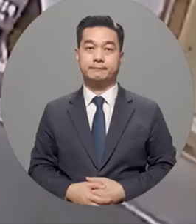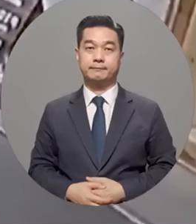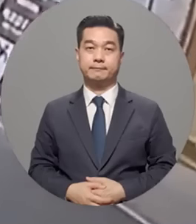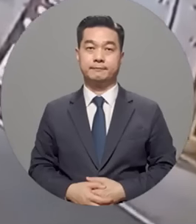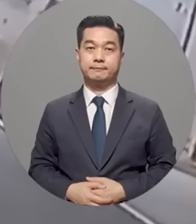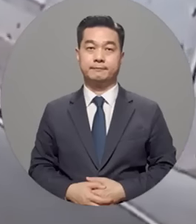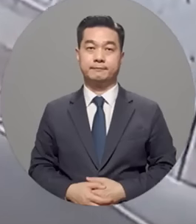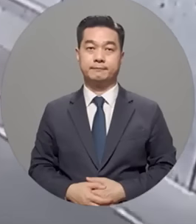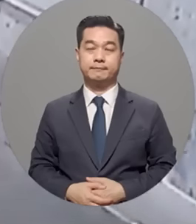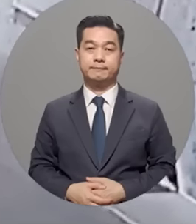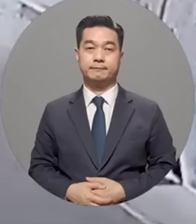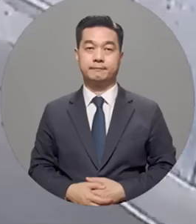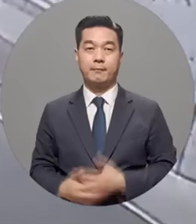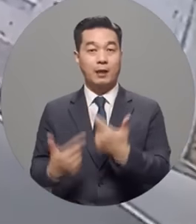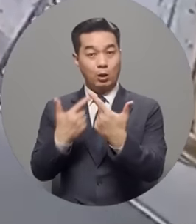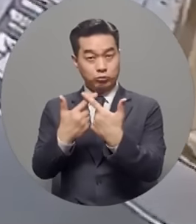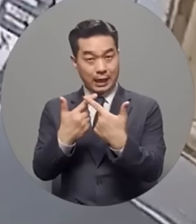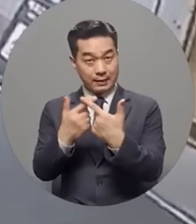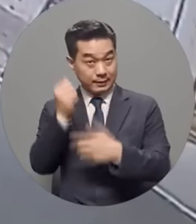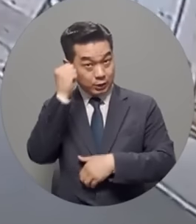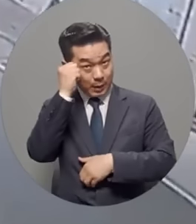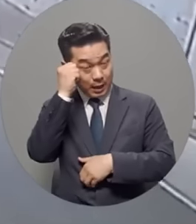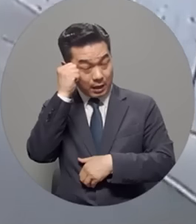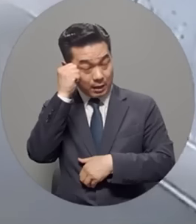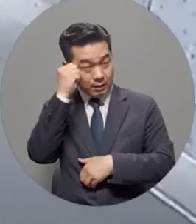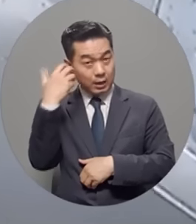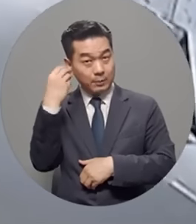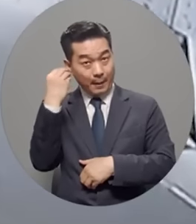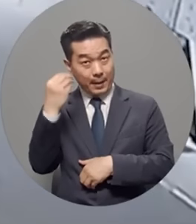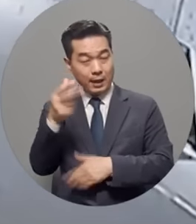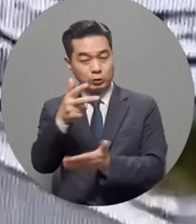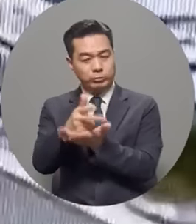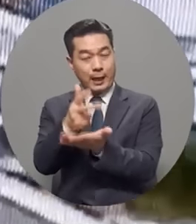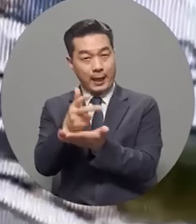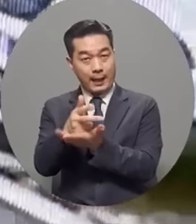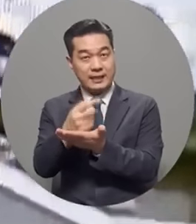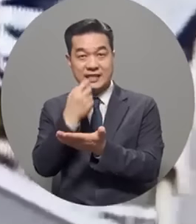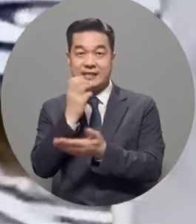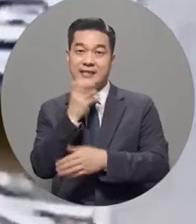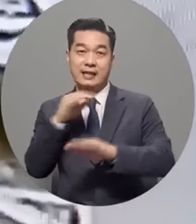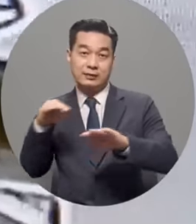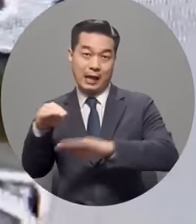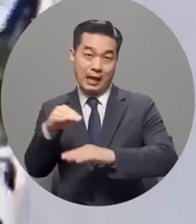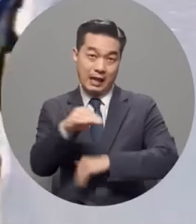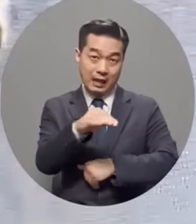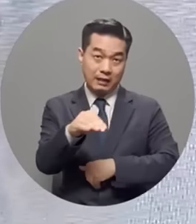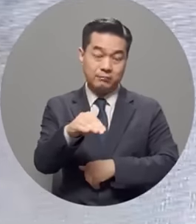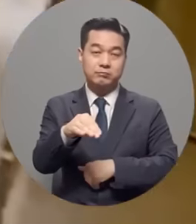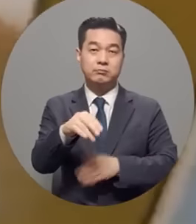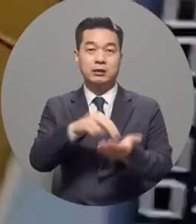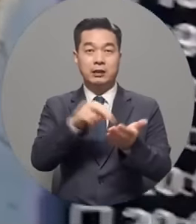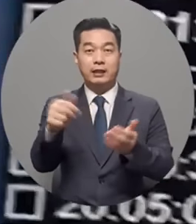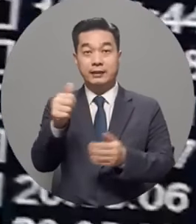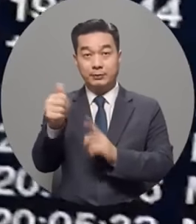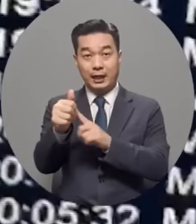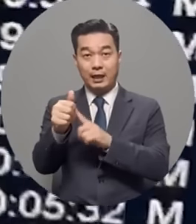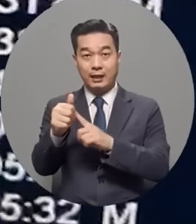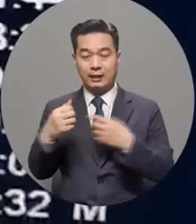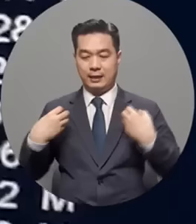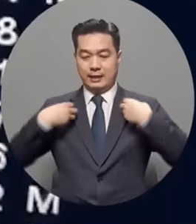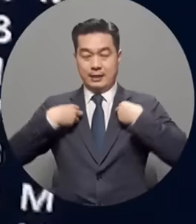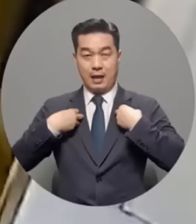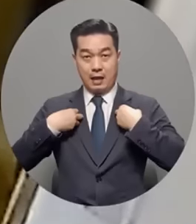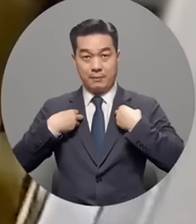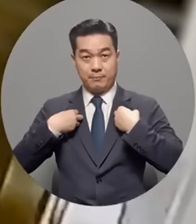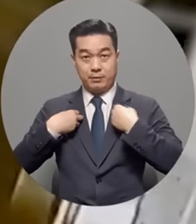취재했습니다 부산이 한 숙박업소 주차장에 흰 승용차 한대가 들어옵니다 차에서 내린 남성이 가방을 메고 안으로